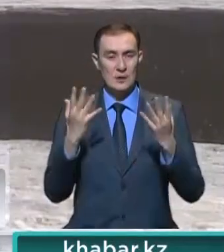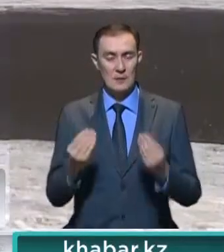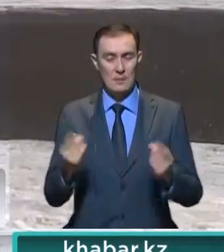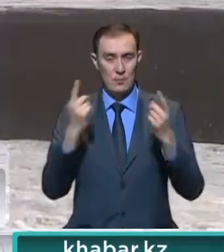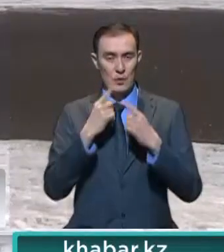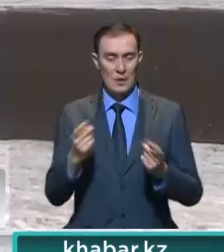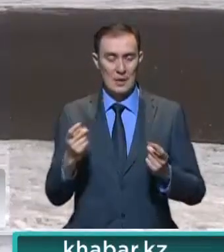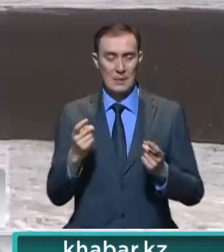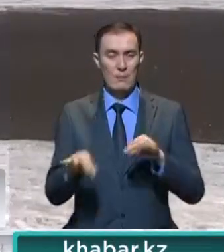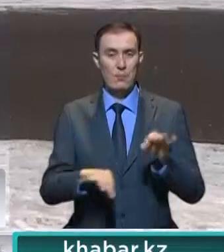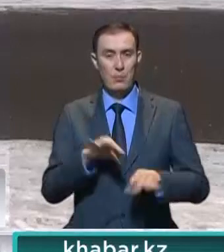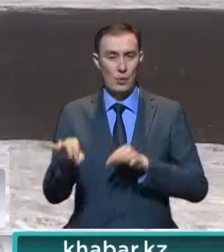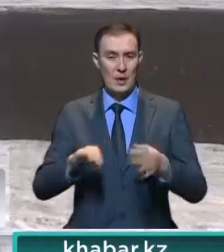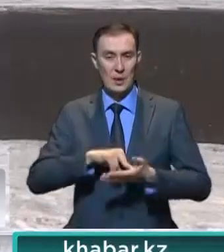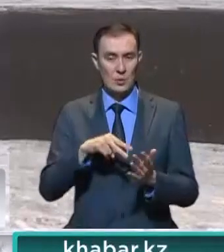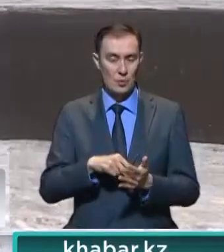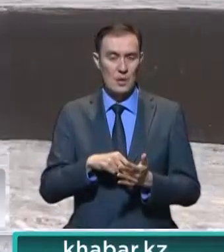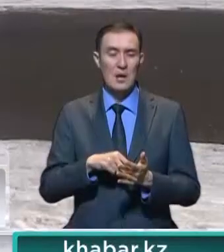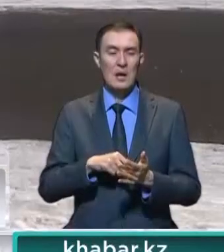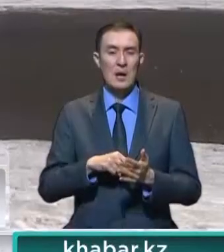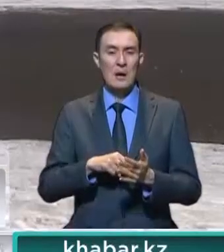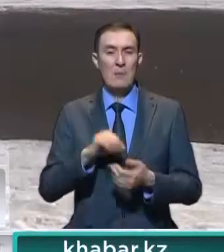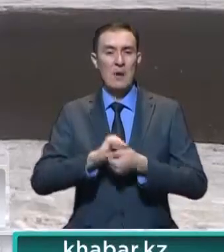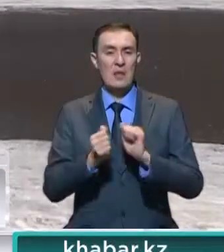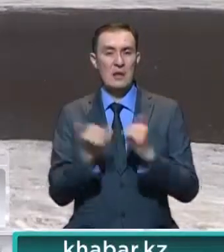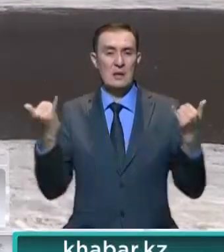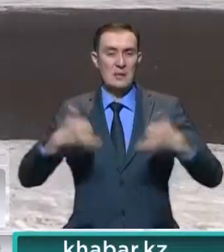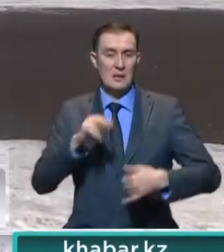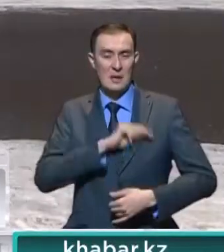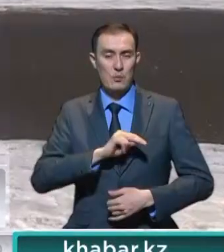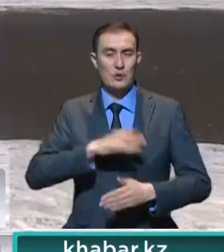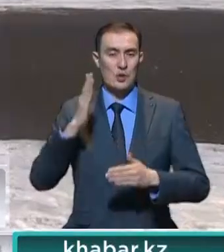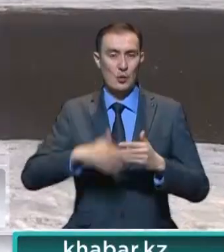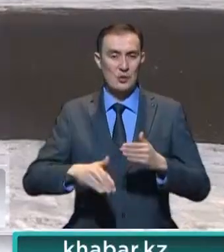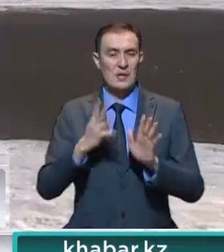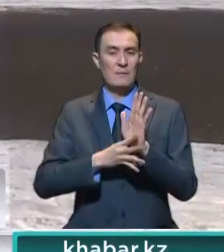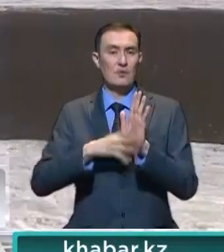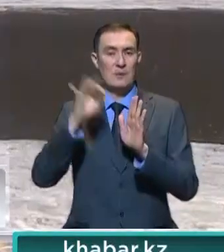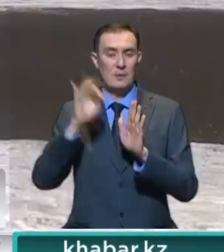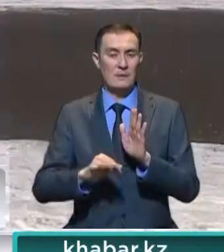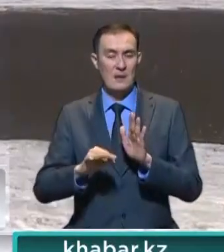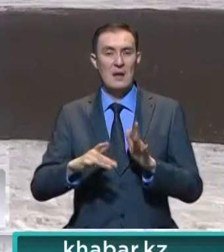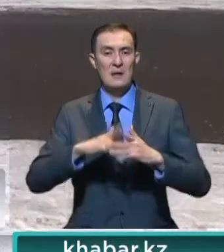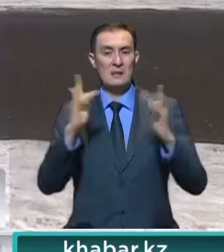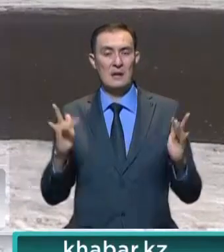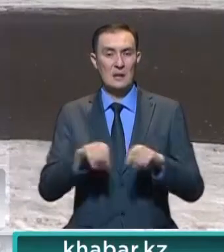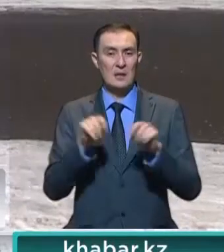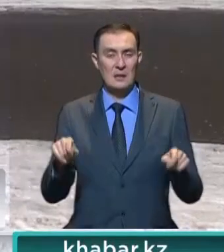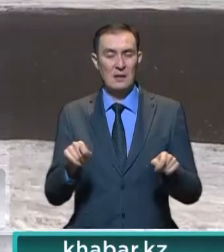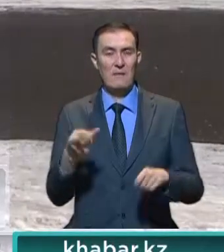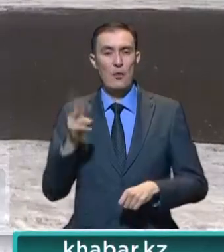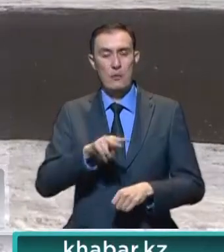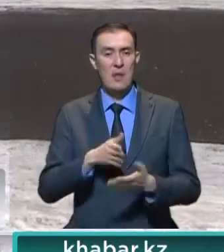данным проекту монолитные работы завершены на 90%. Эстакада открыта в обе